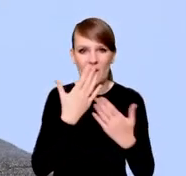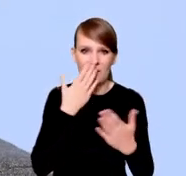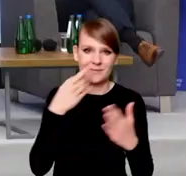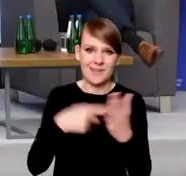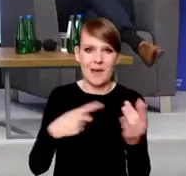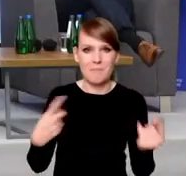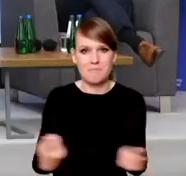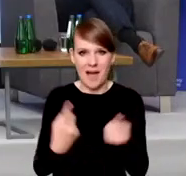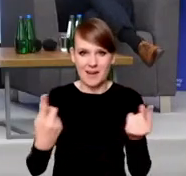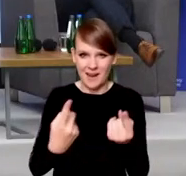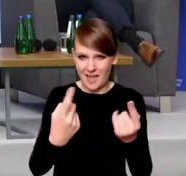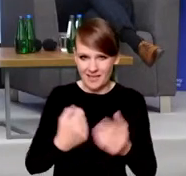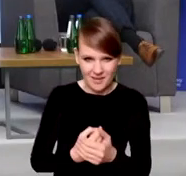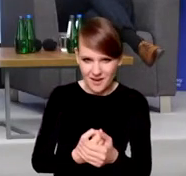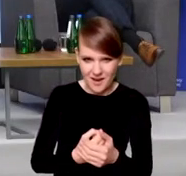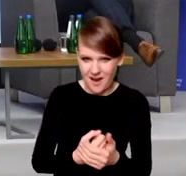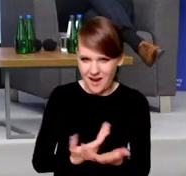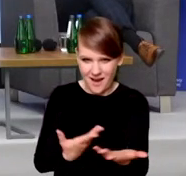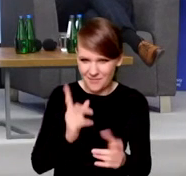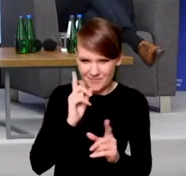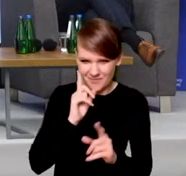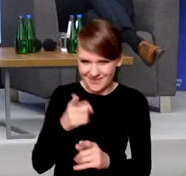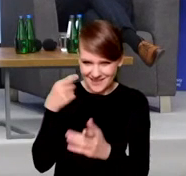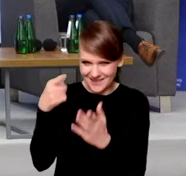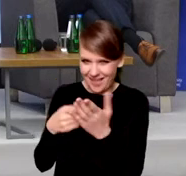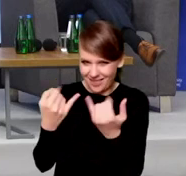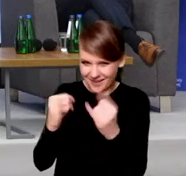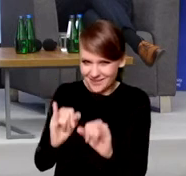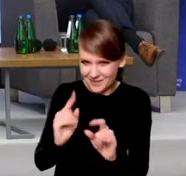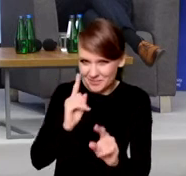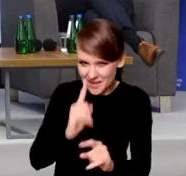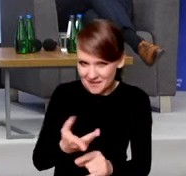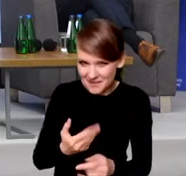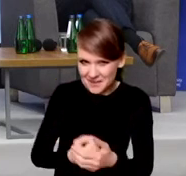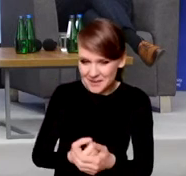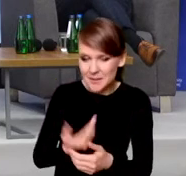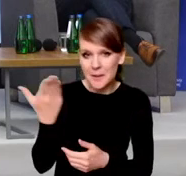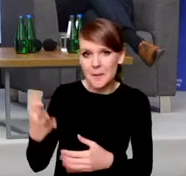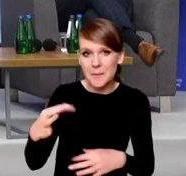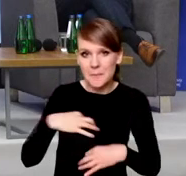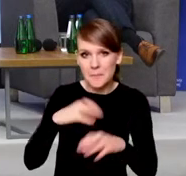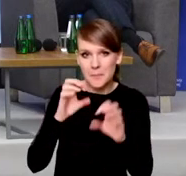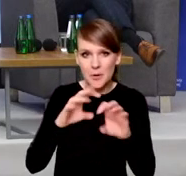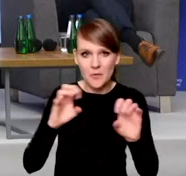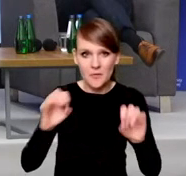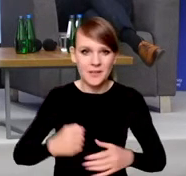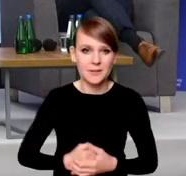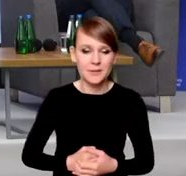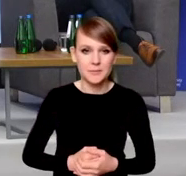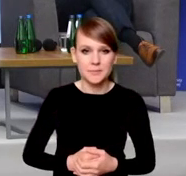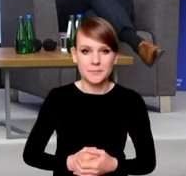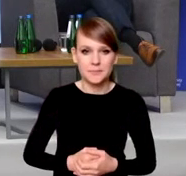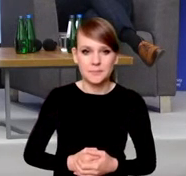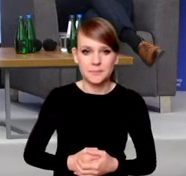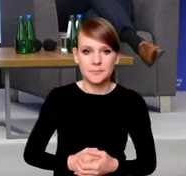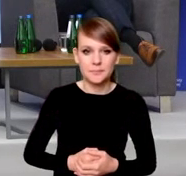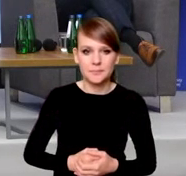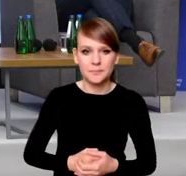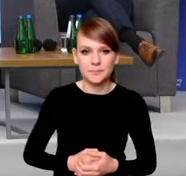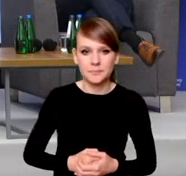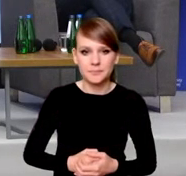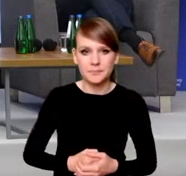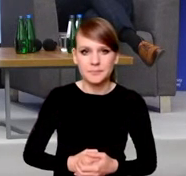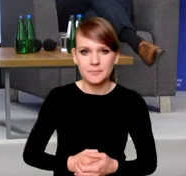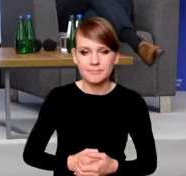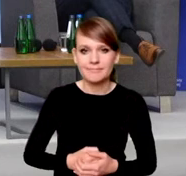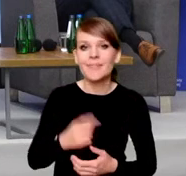chodzi. Pani profesorko droga. Dziękuję bardzo za głos. Aha, muszę. Tak,